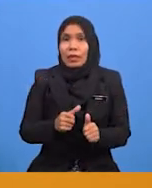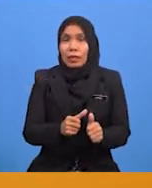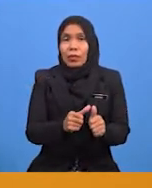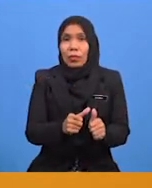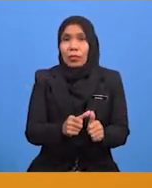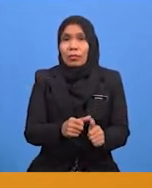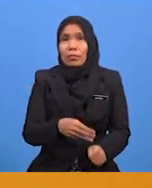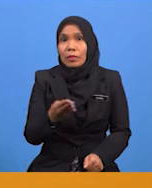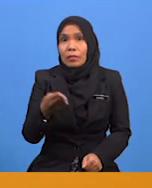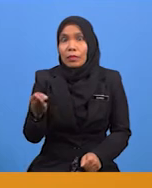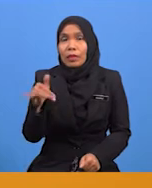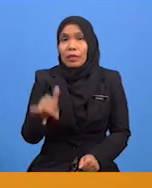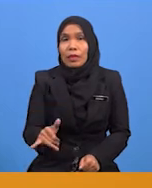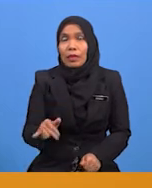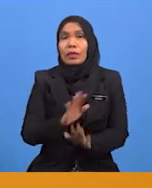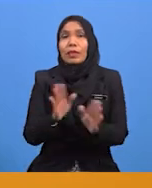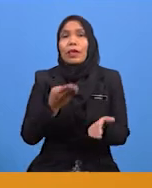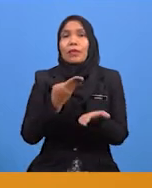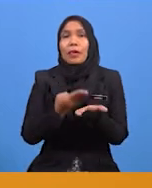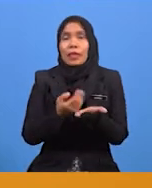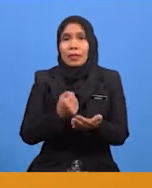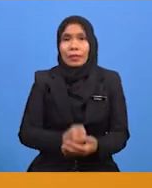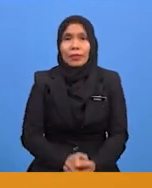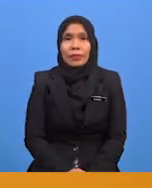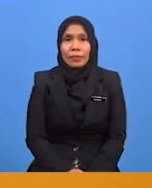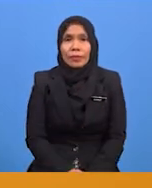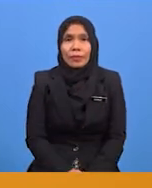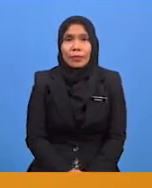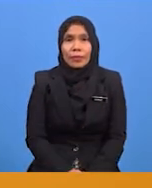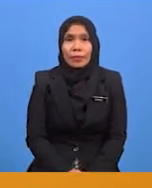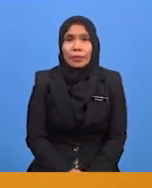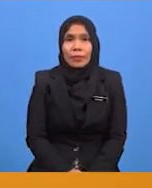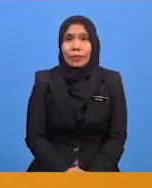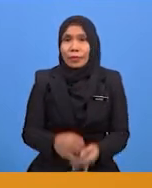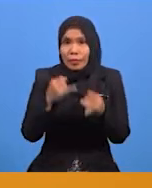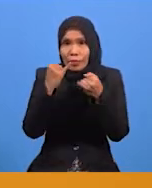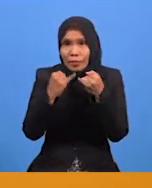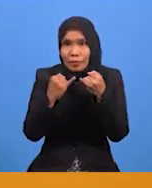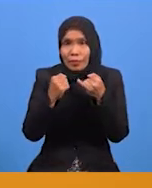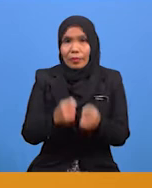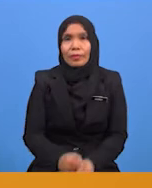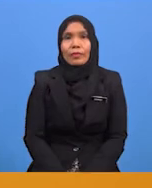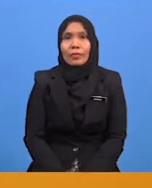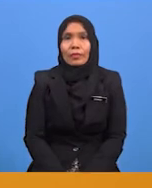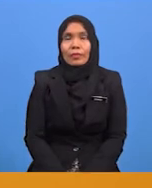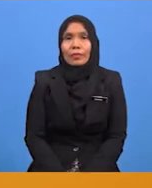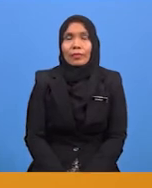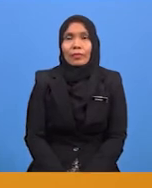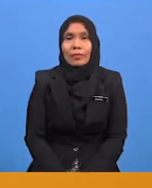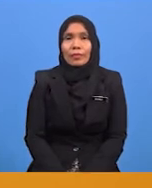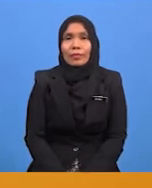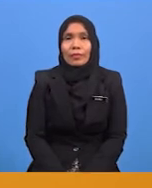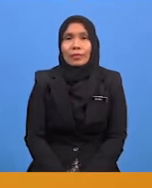membawa kehancuran kepada diri mereka sendiri. Akhir sekali, sebab mereka